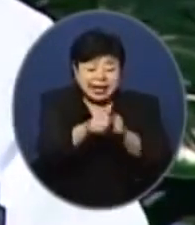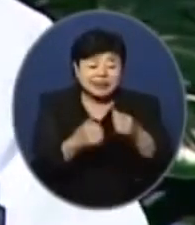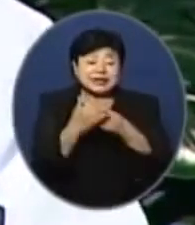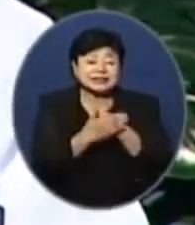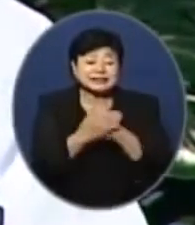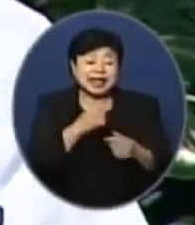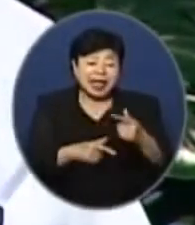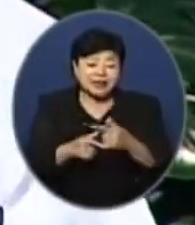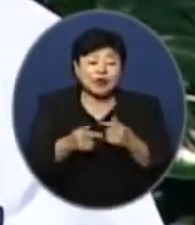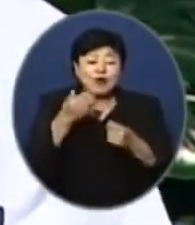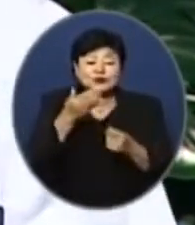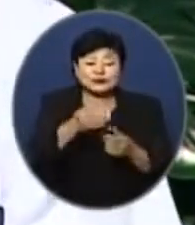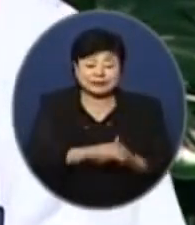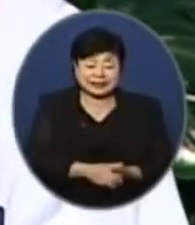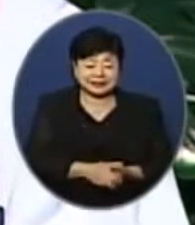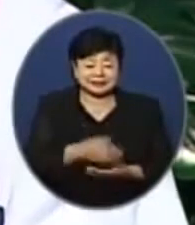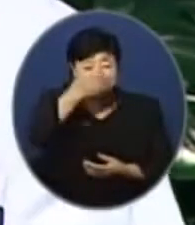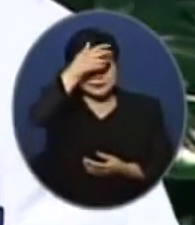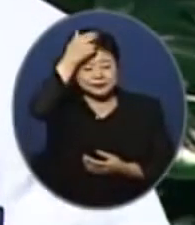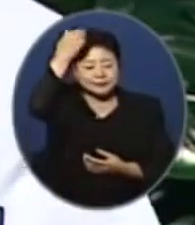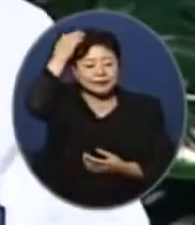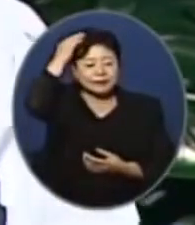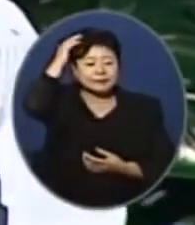은혜의 은혜를 더해 주실 것입니다.